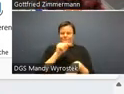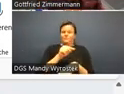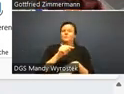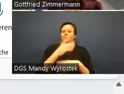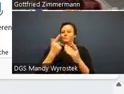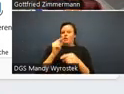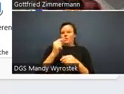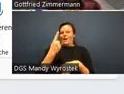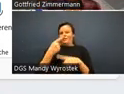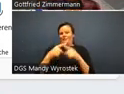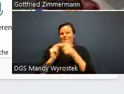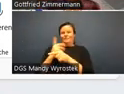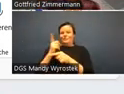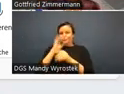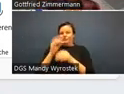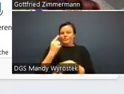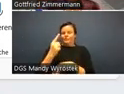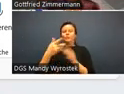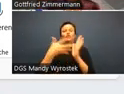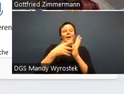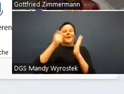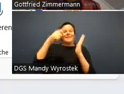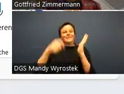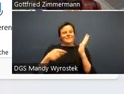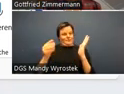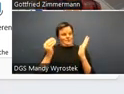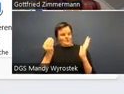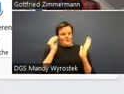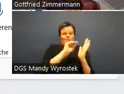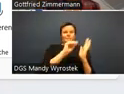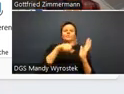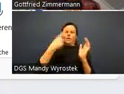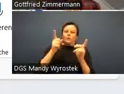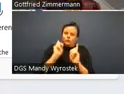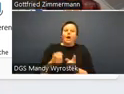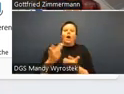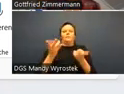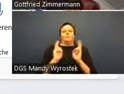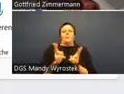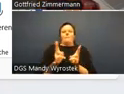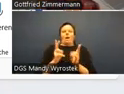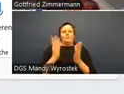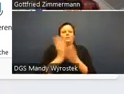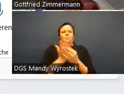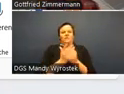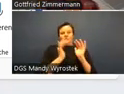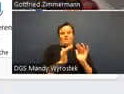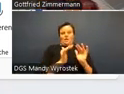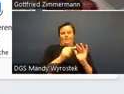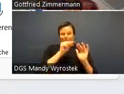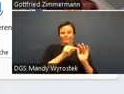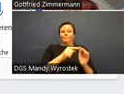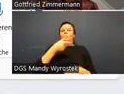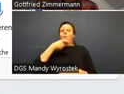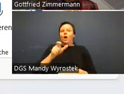Sie normale Dokumente haben in Word, also keine, ich sag's mal,